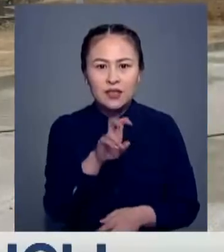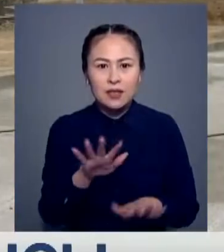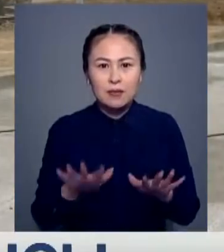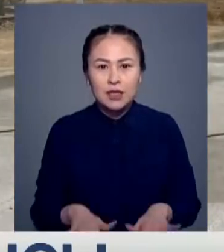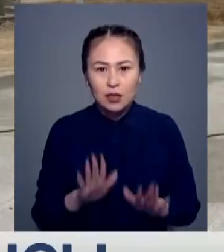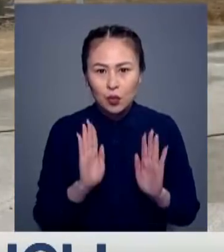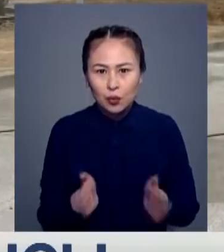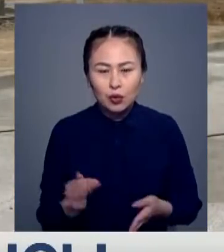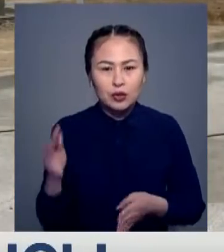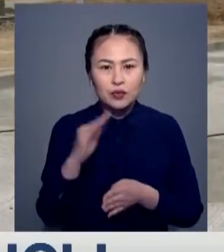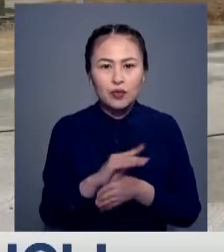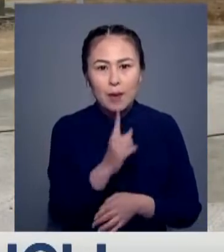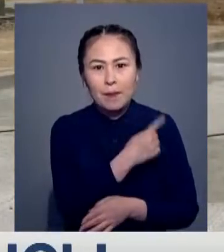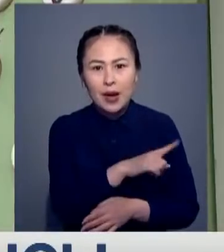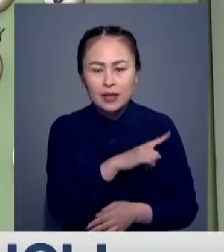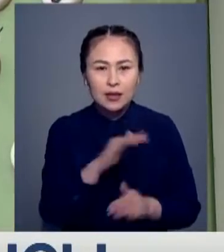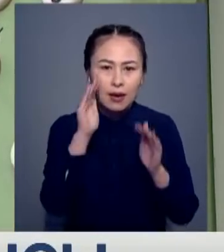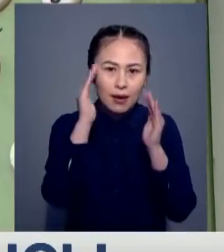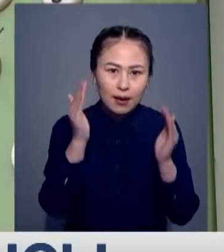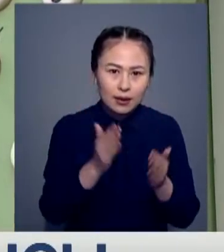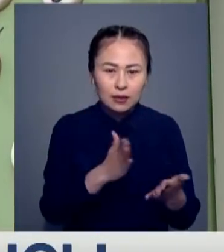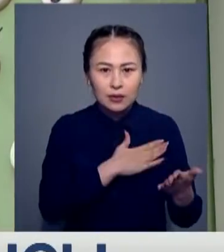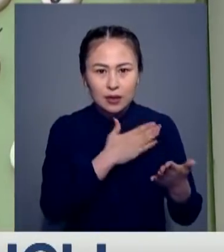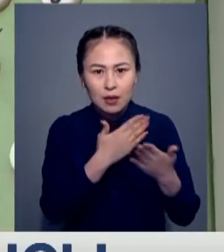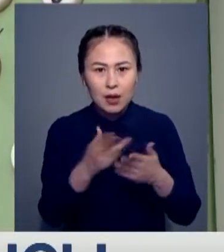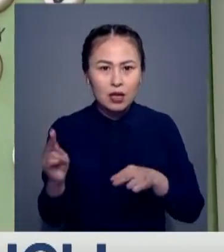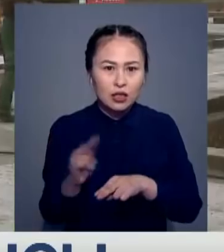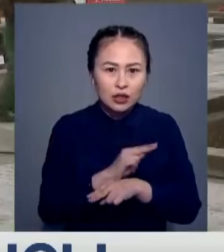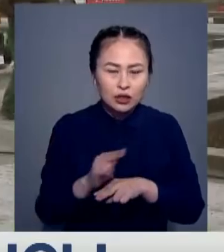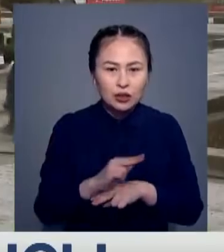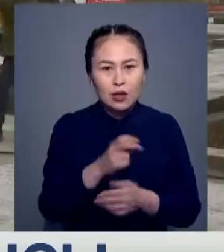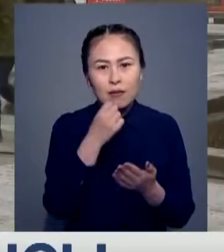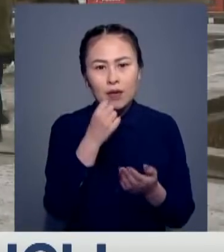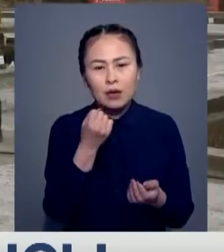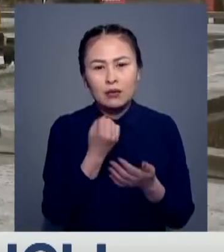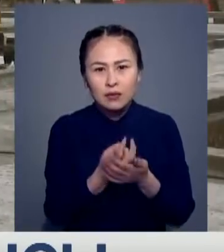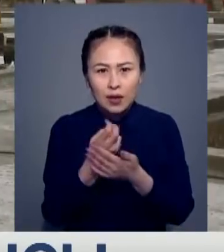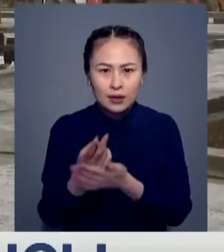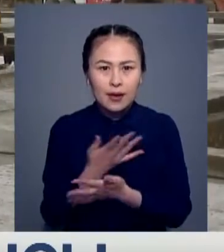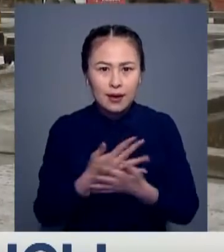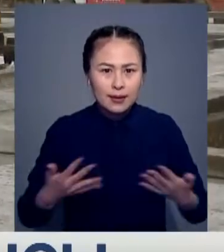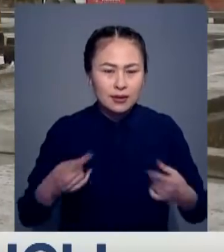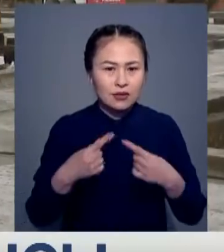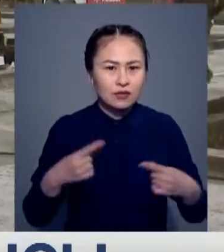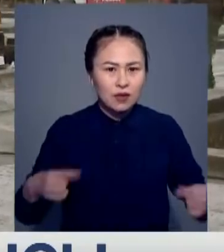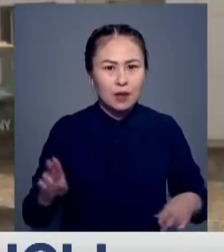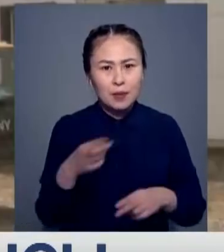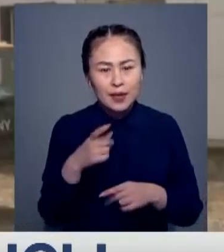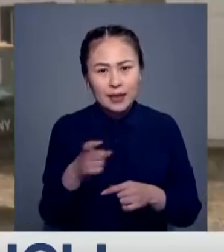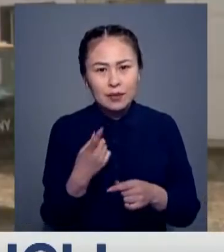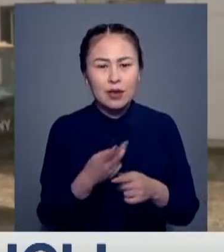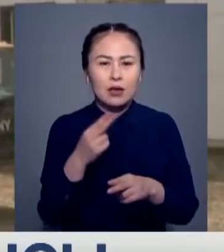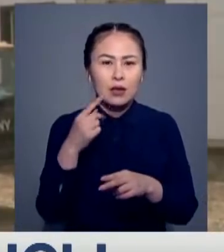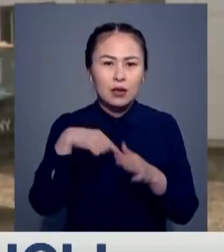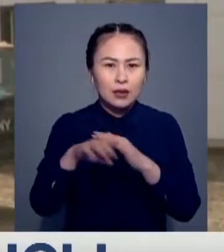қабылдай алады. Сондай-ақ ауруханаларда карантин, қарқынды терапия, реанимация бөлімдері қарастырылған. Олар биохимиялық